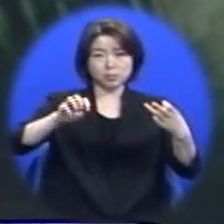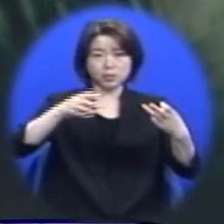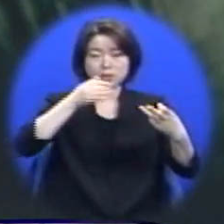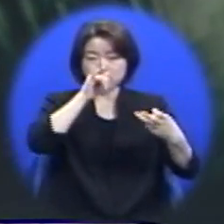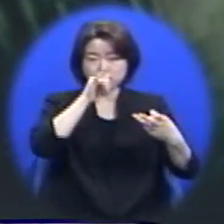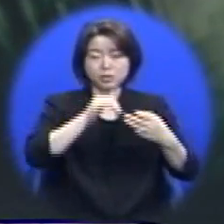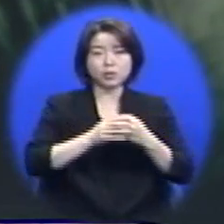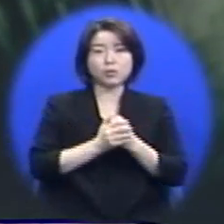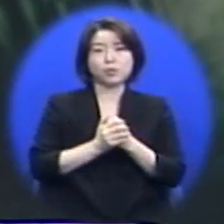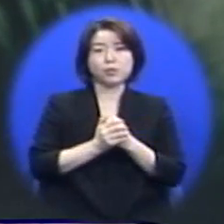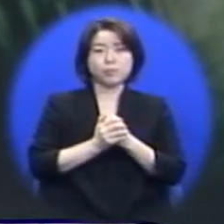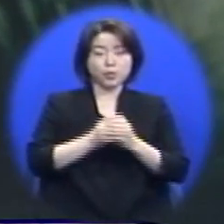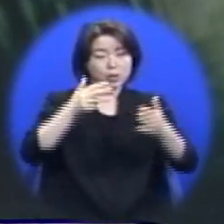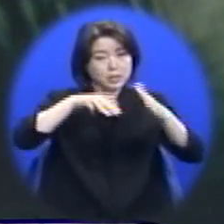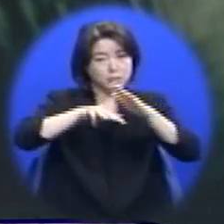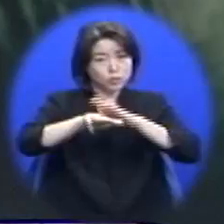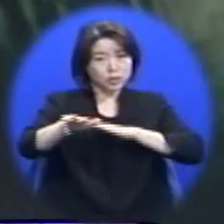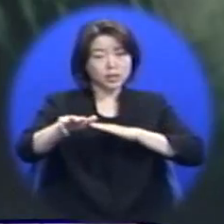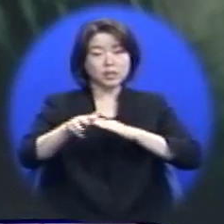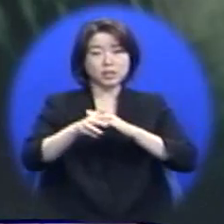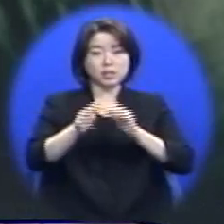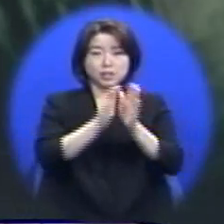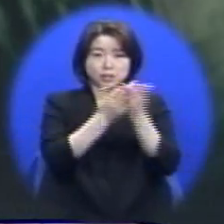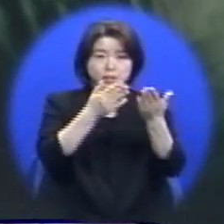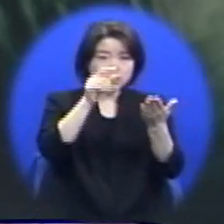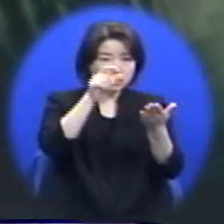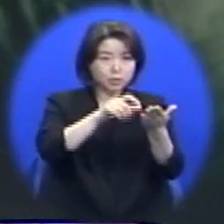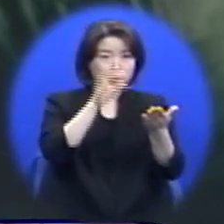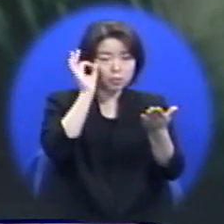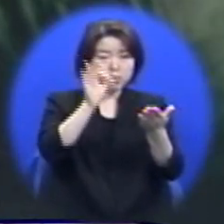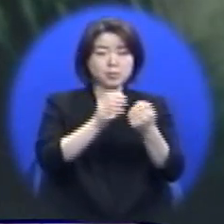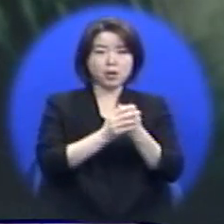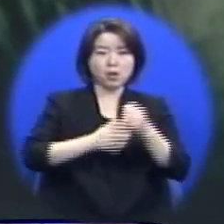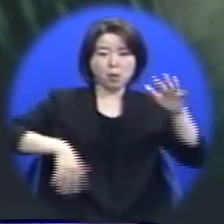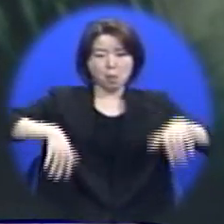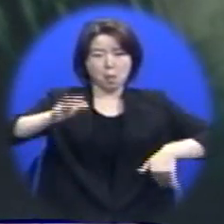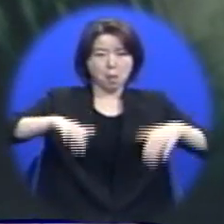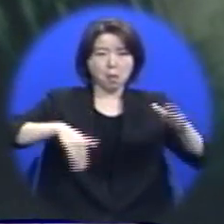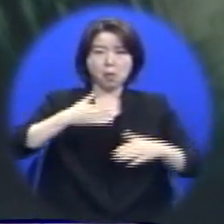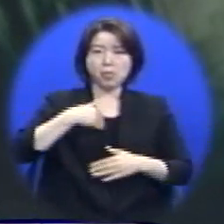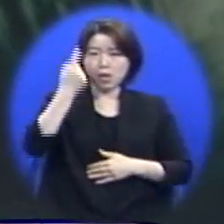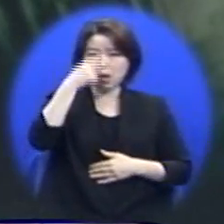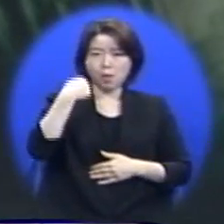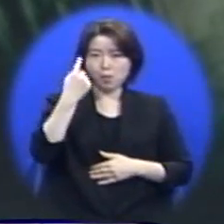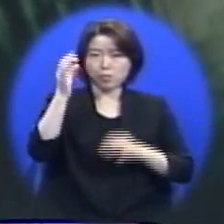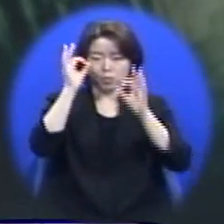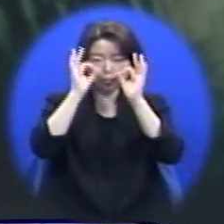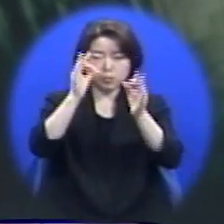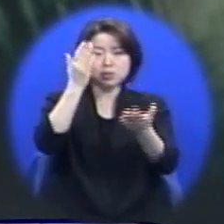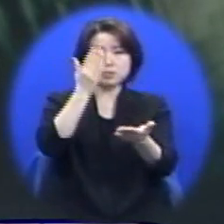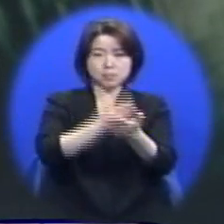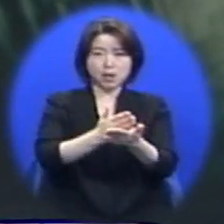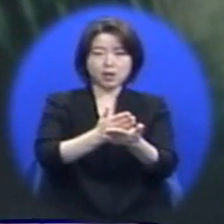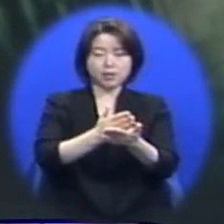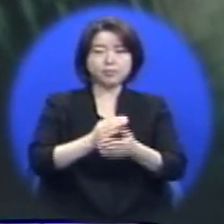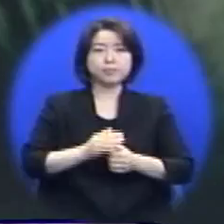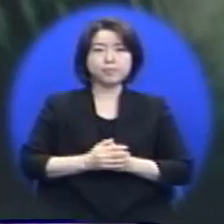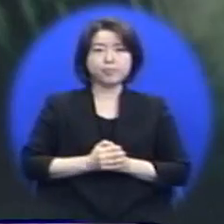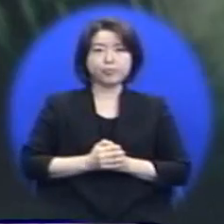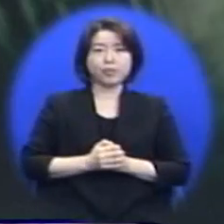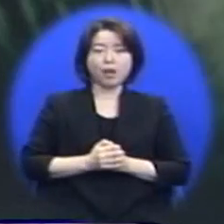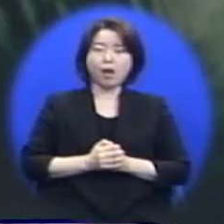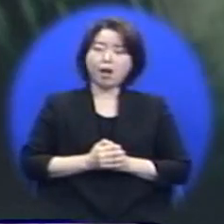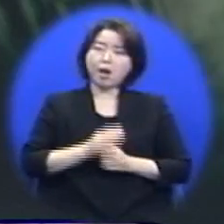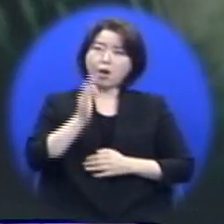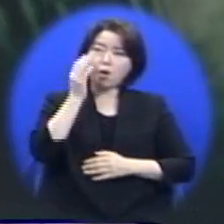34장 20절에서는 빈손으로 내 얼굴을 보지 말지니라. 아야,